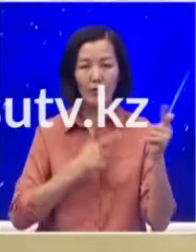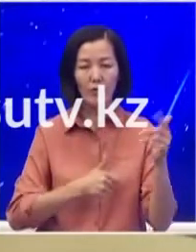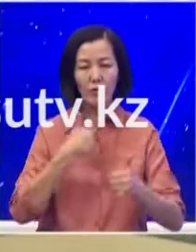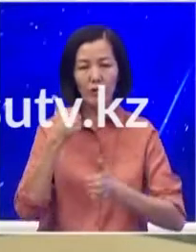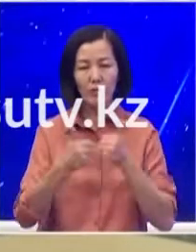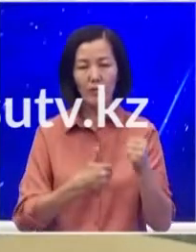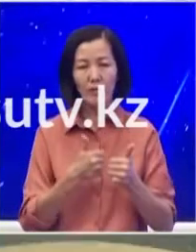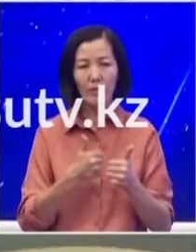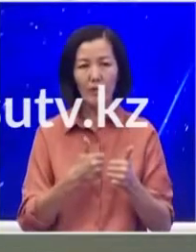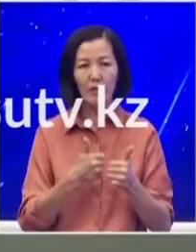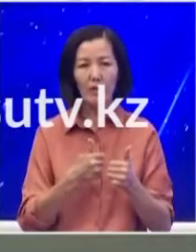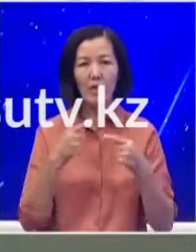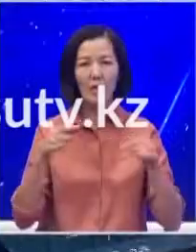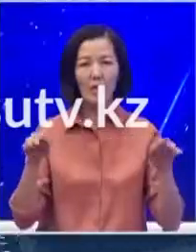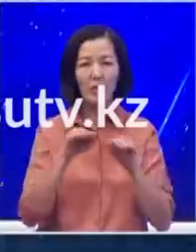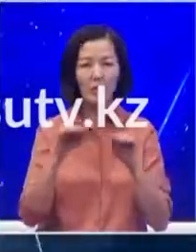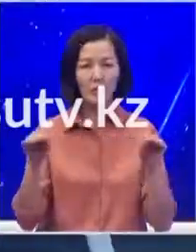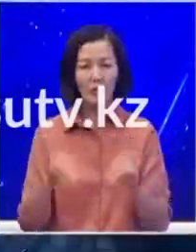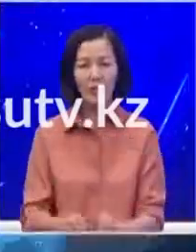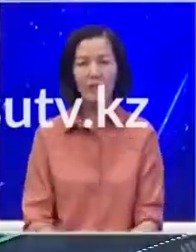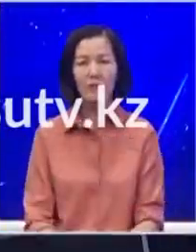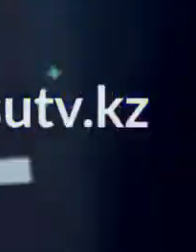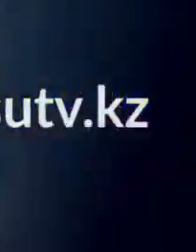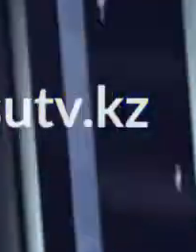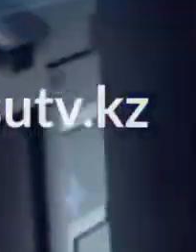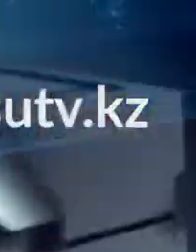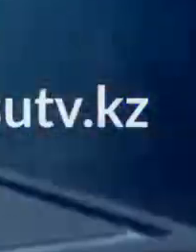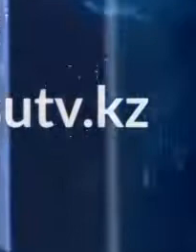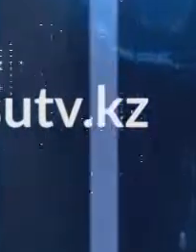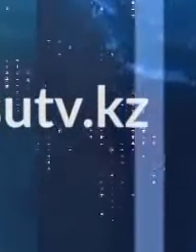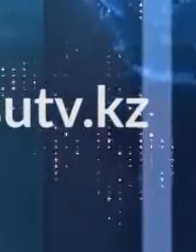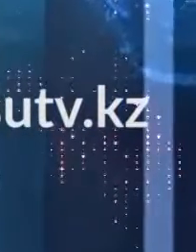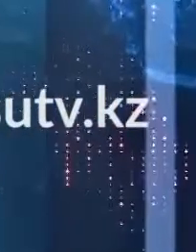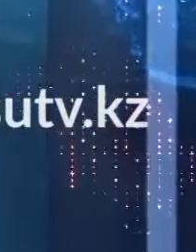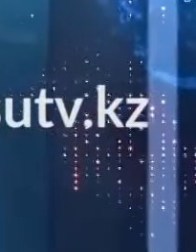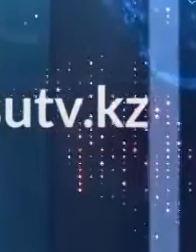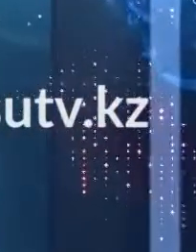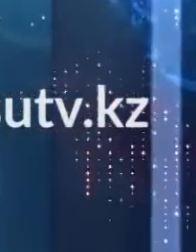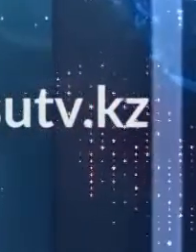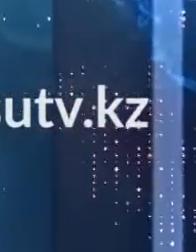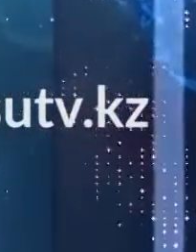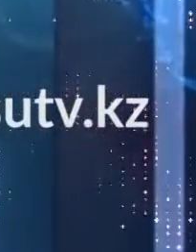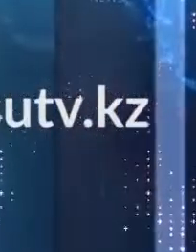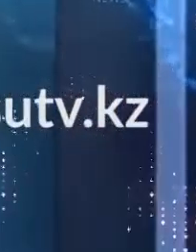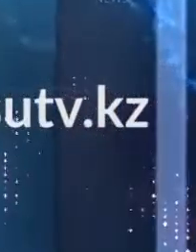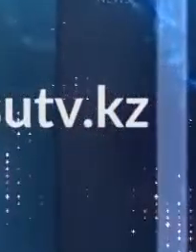чемпионатам WorldSkills различного уровня. Евгения Присяжная, Габит Кадрахман, телеканал ЖТСУ.